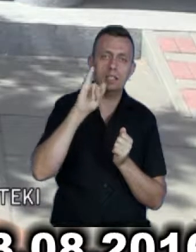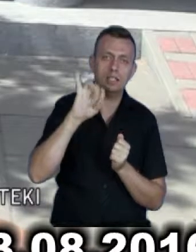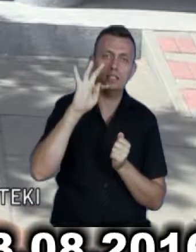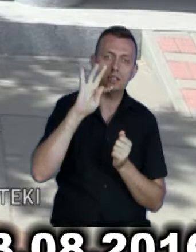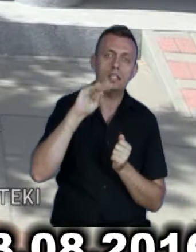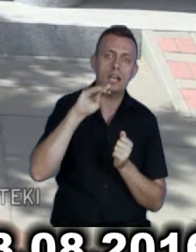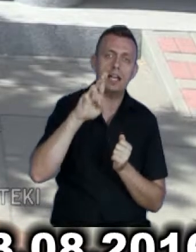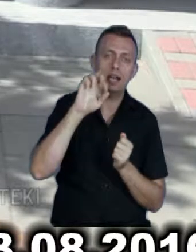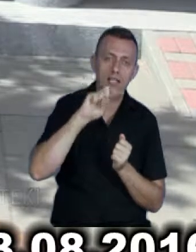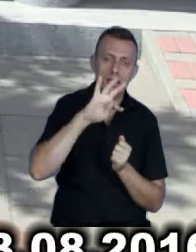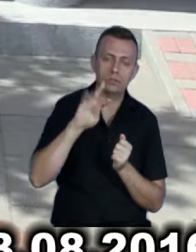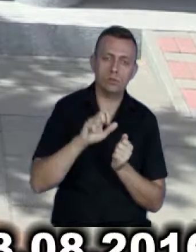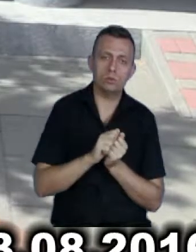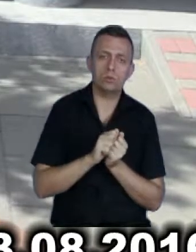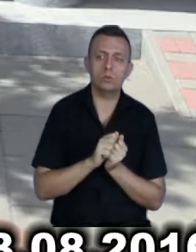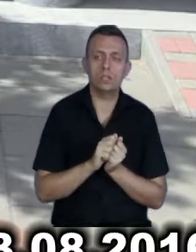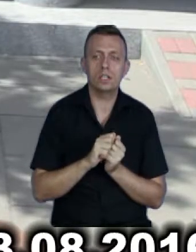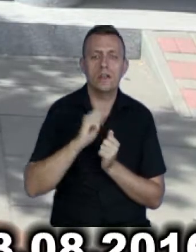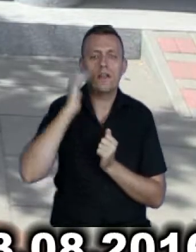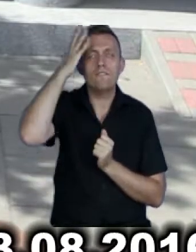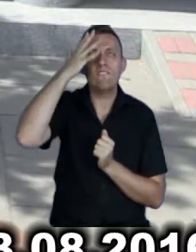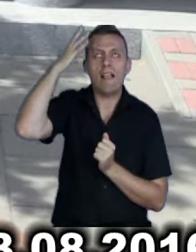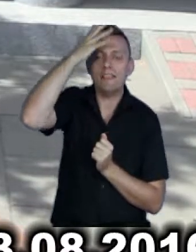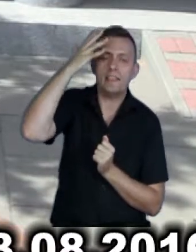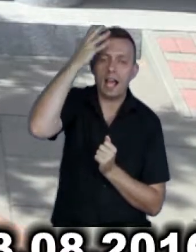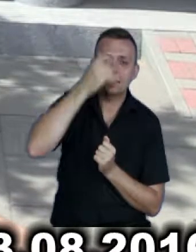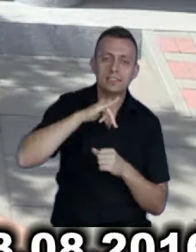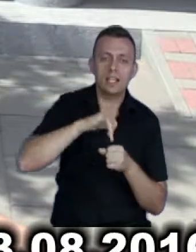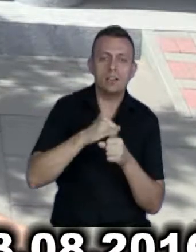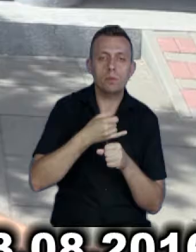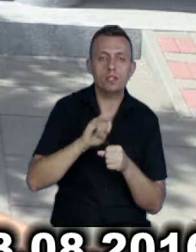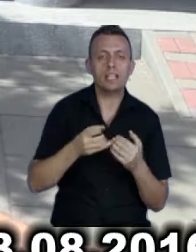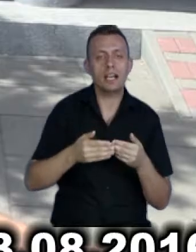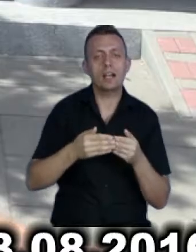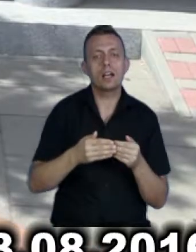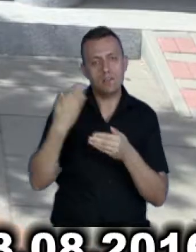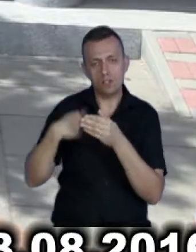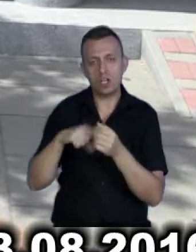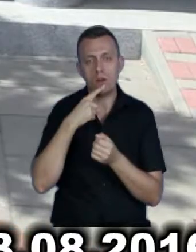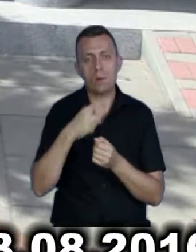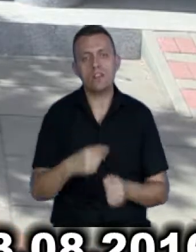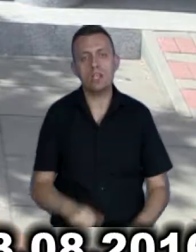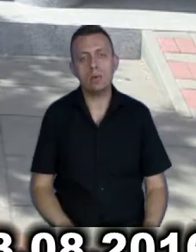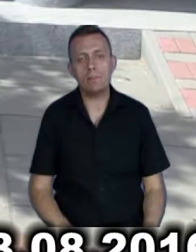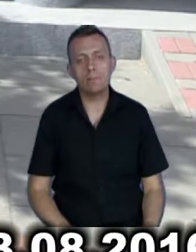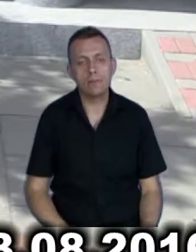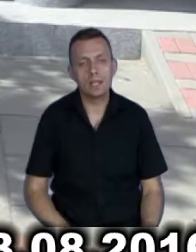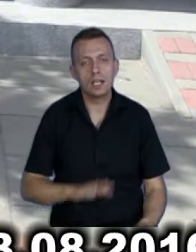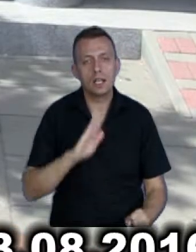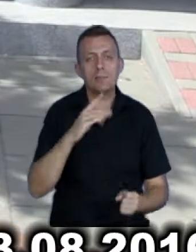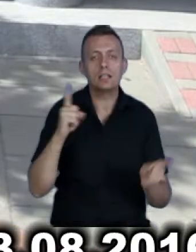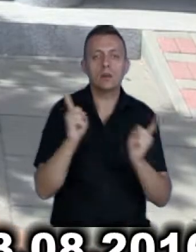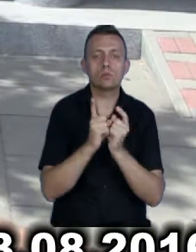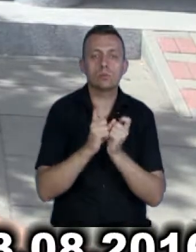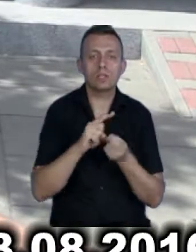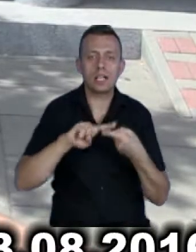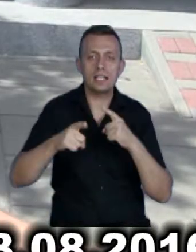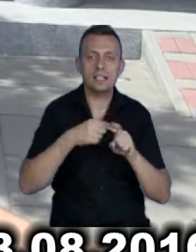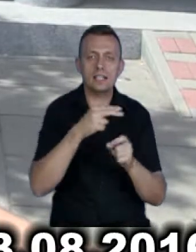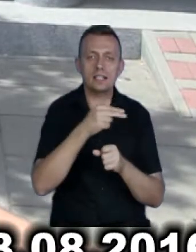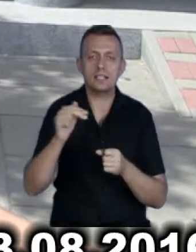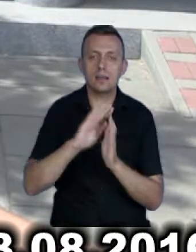my przedstawialiśmy swoje ulubione książki i te, które ostatnio czytaliśmy. A później mieliśmy trochę